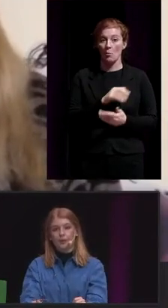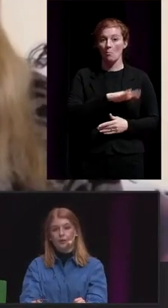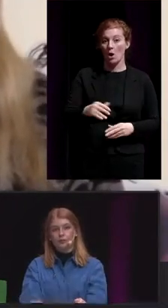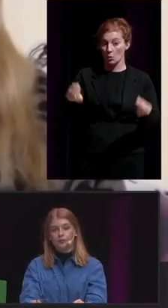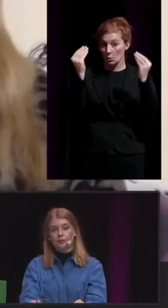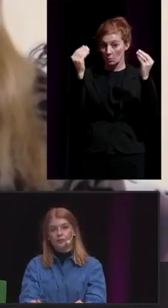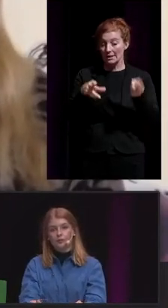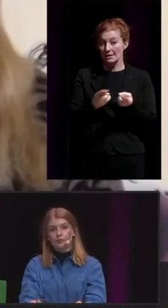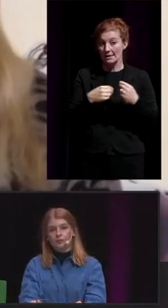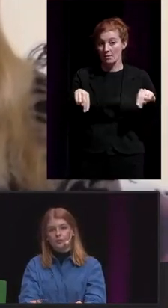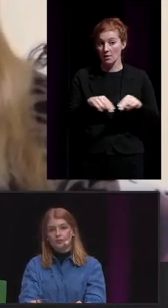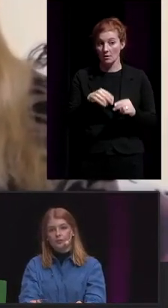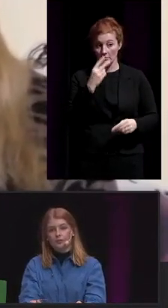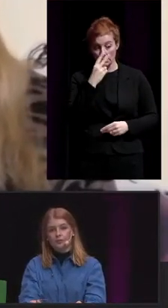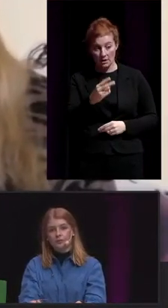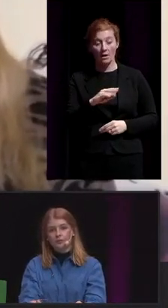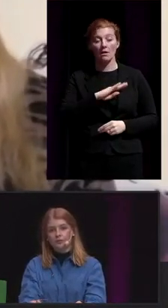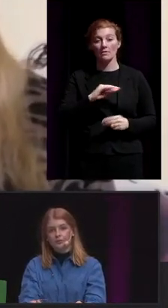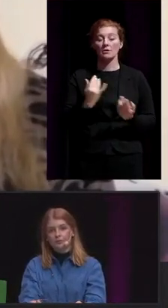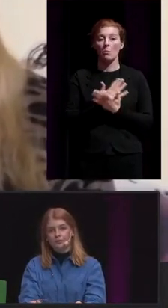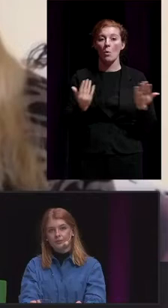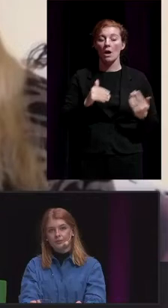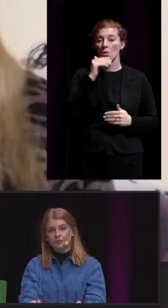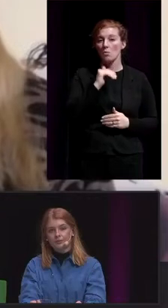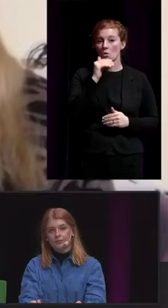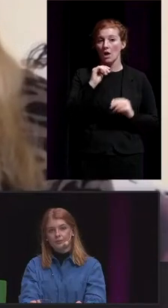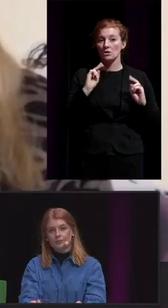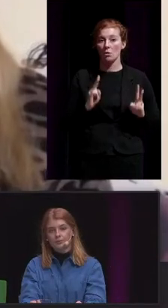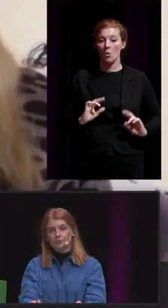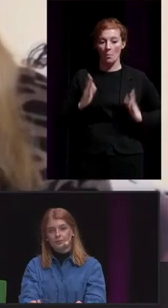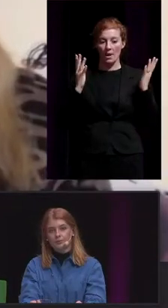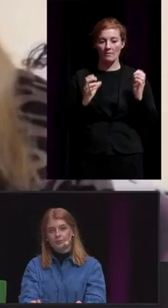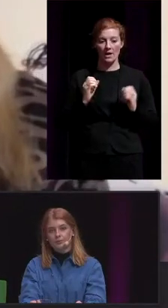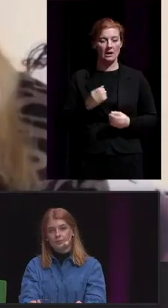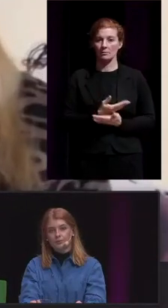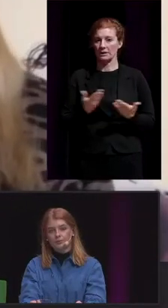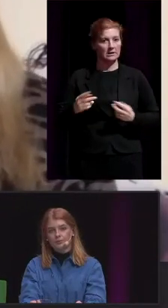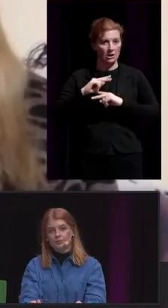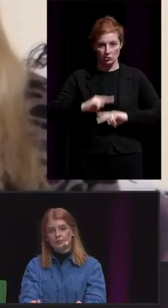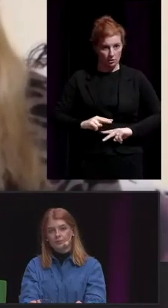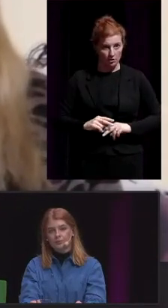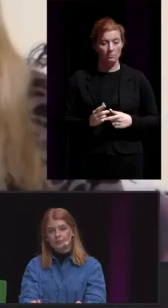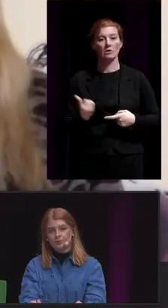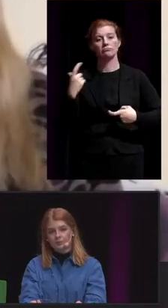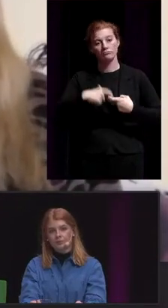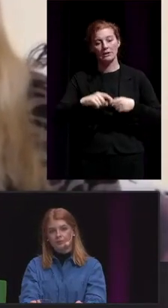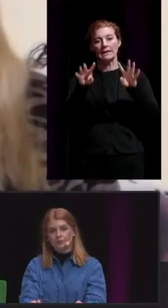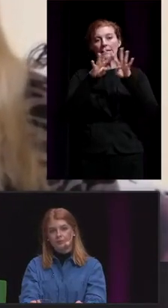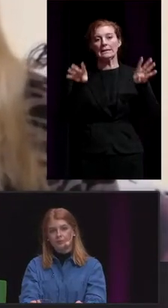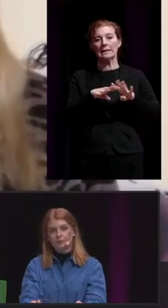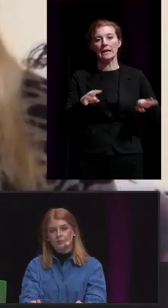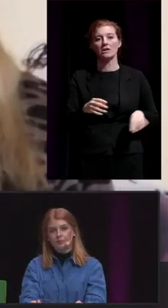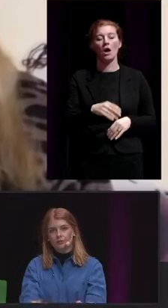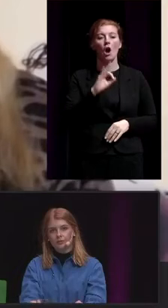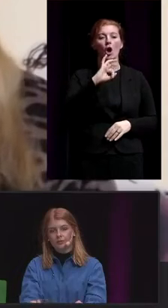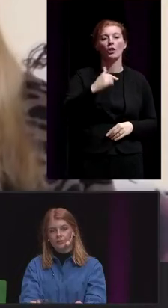fanns många unga som upplevde en otrygghet, och man identifierade det till just näthat och det som sker